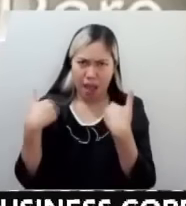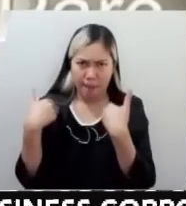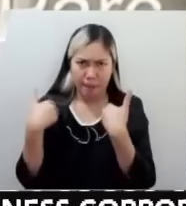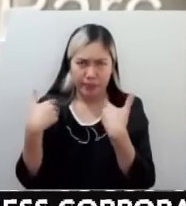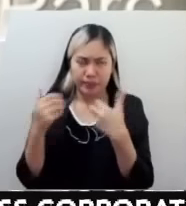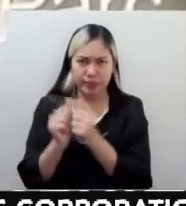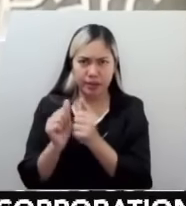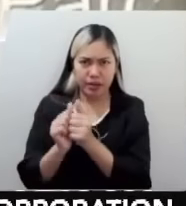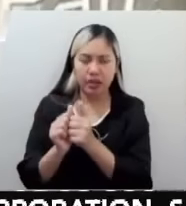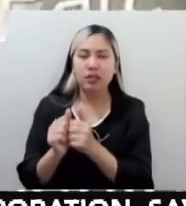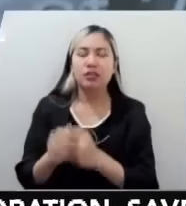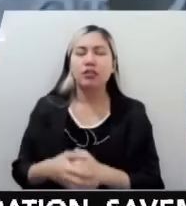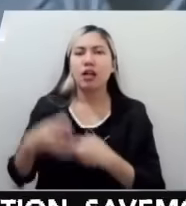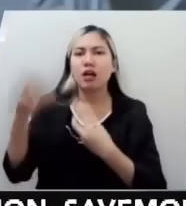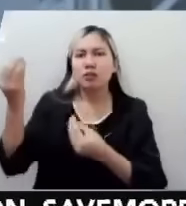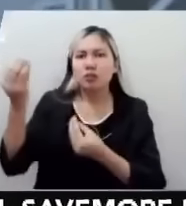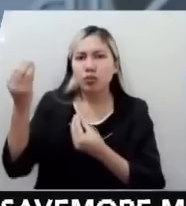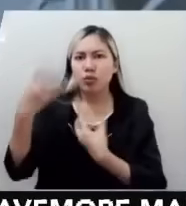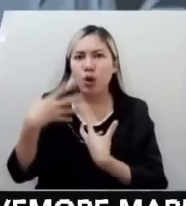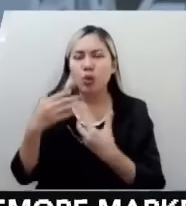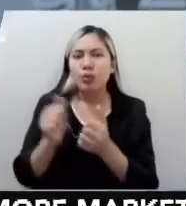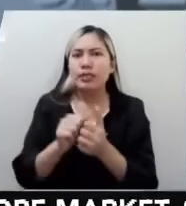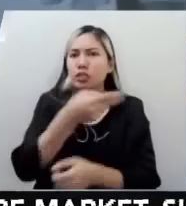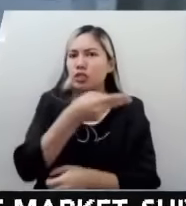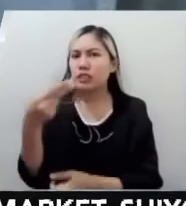nakuha natin with Indonesian police, wala pa po.